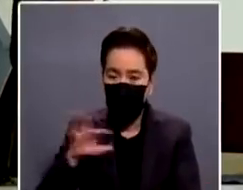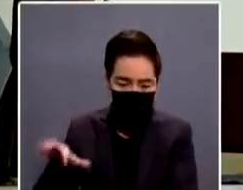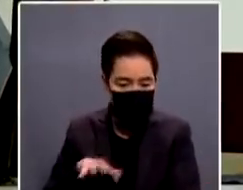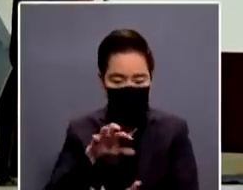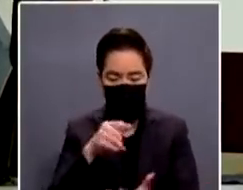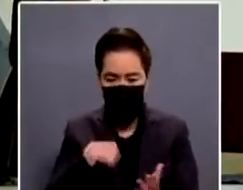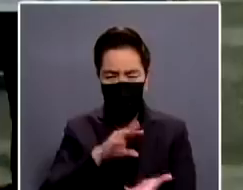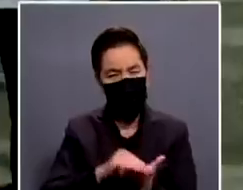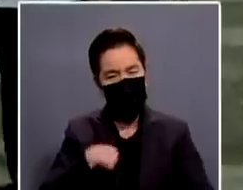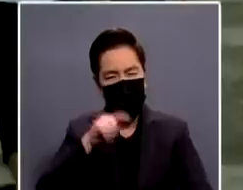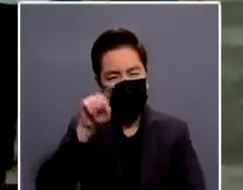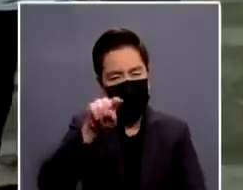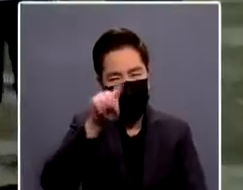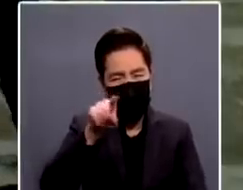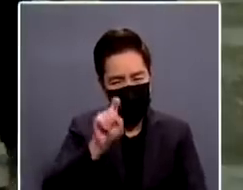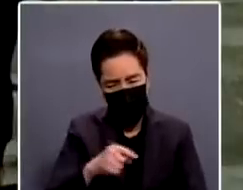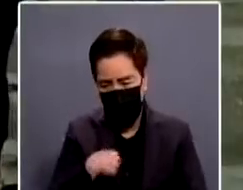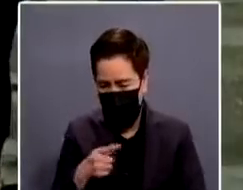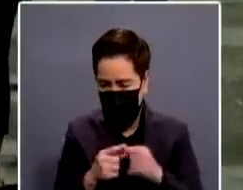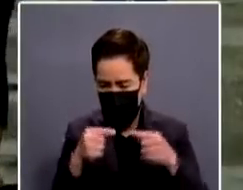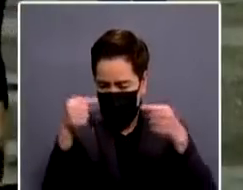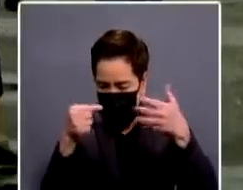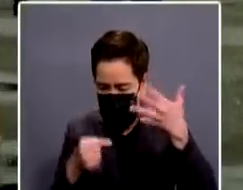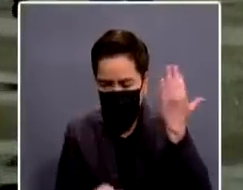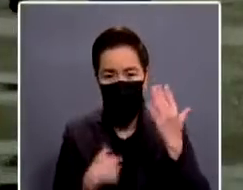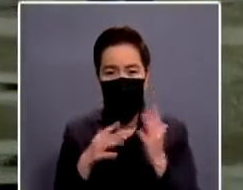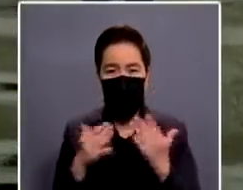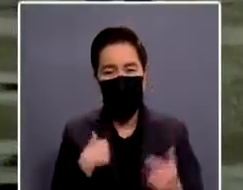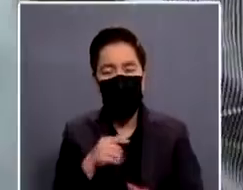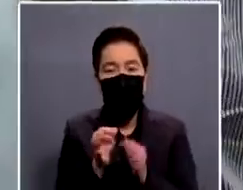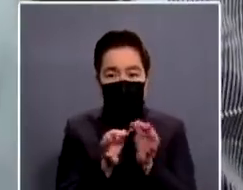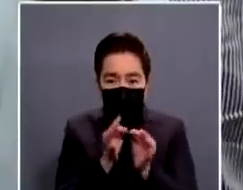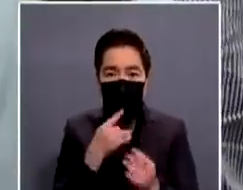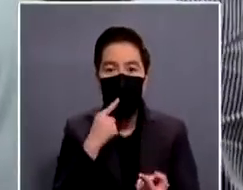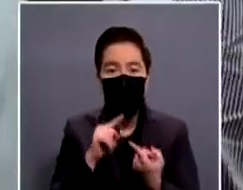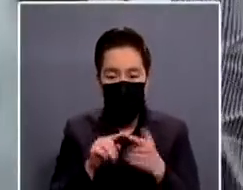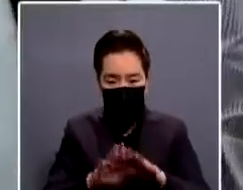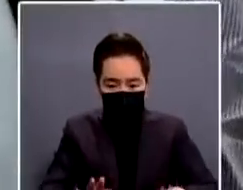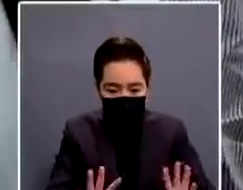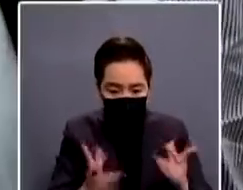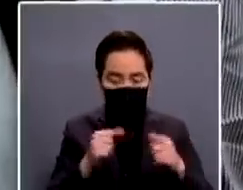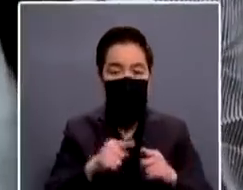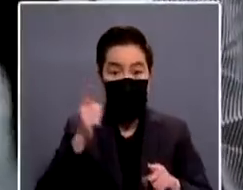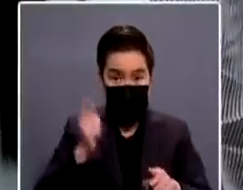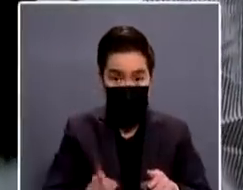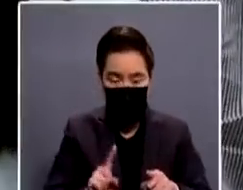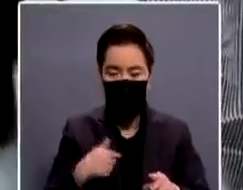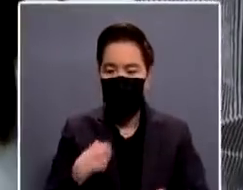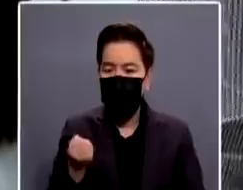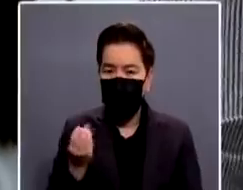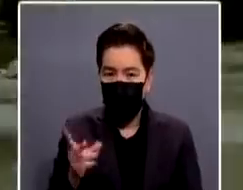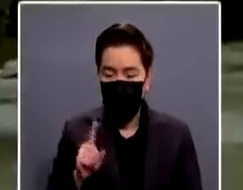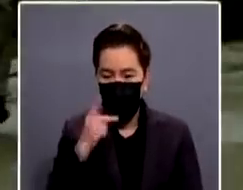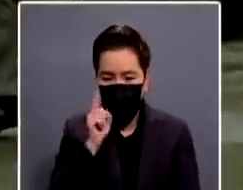เนื่องจากมีข้อกังขาค่อนข้างที่จะมีหลายเรื่องหลายประเด็นด้วยกันพร้อมอธิบายในลักษณะของเด็กหายว่าปกติแล้วเนี่ยจะมี